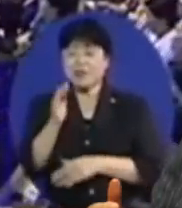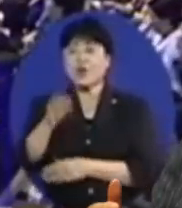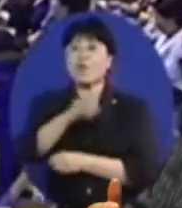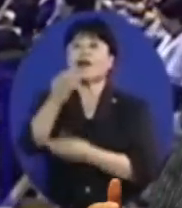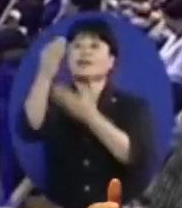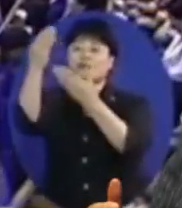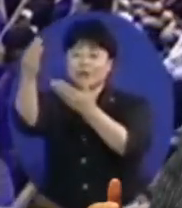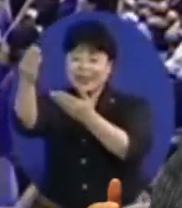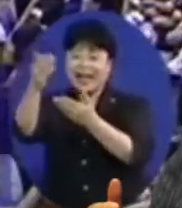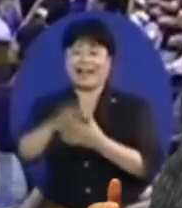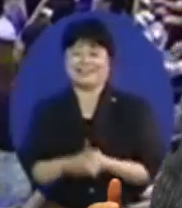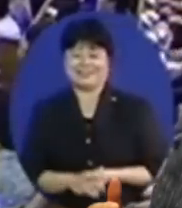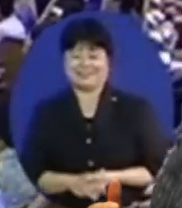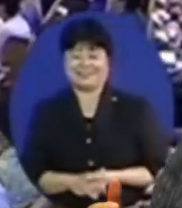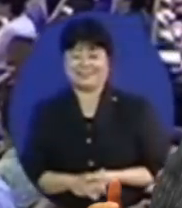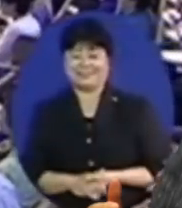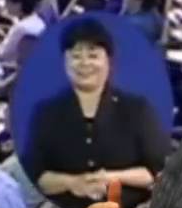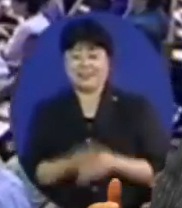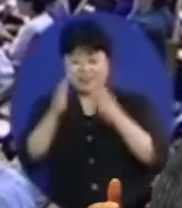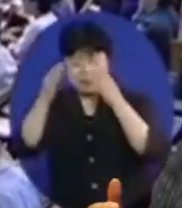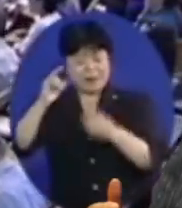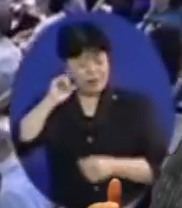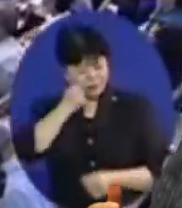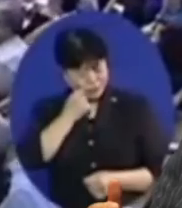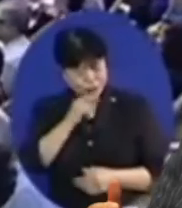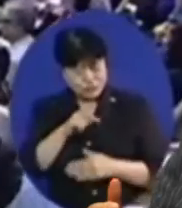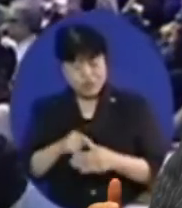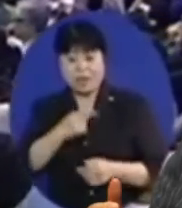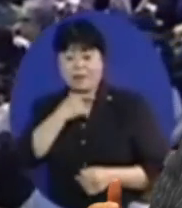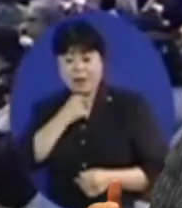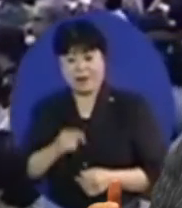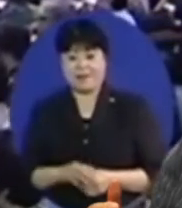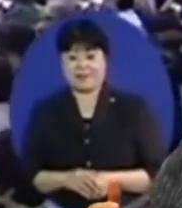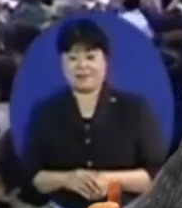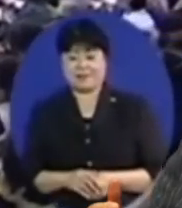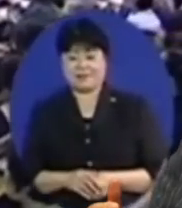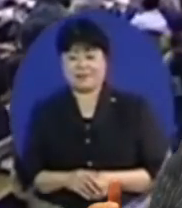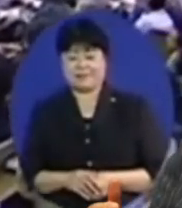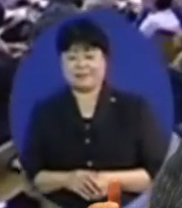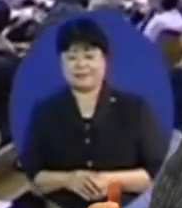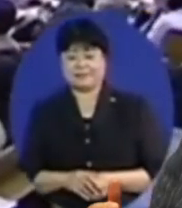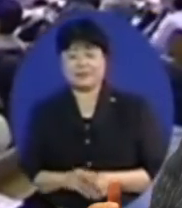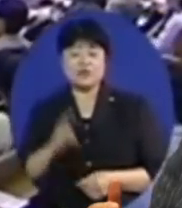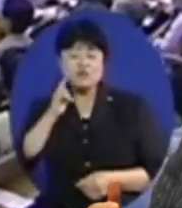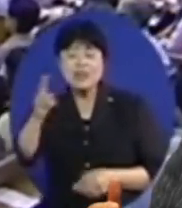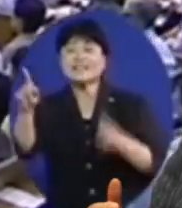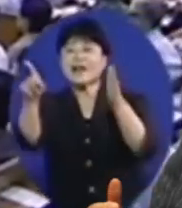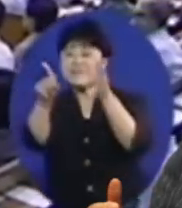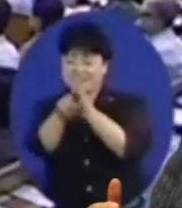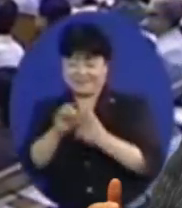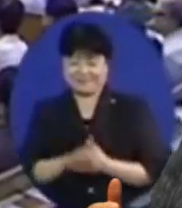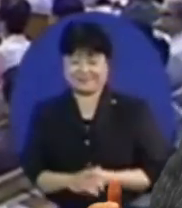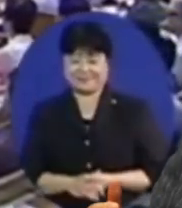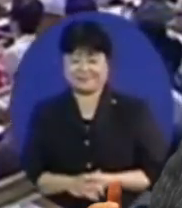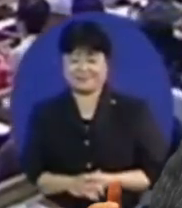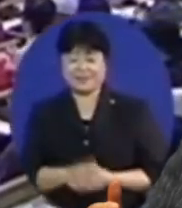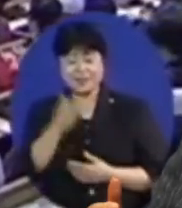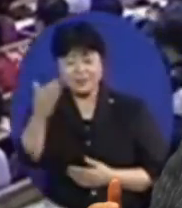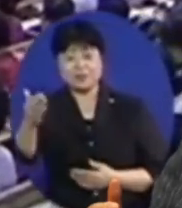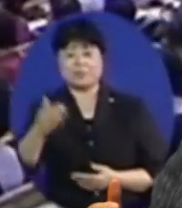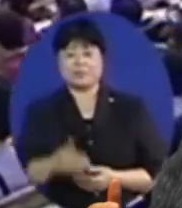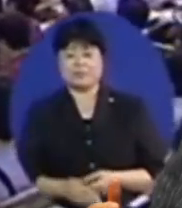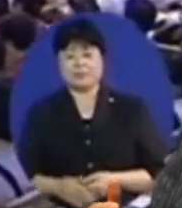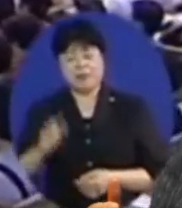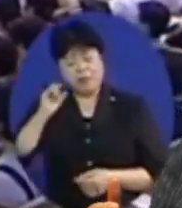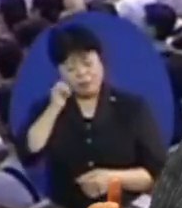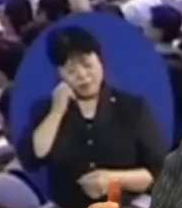돌렸다. 바랄 수 없는 중에 바라고 믿었다. 굉장한 것 아닙니까? 여러분이 도저히 바랄